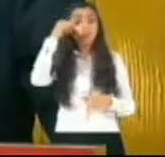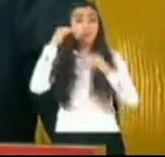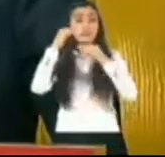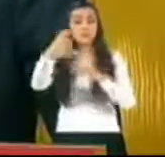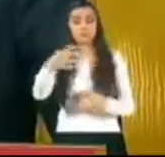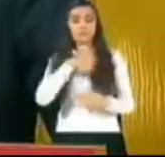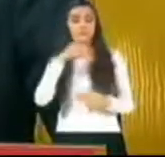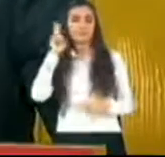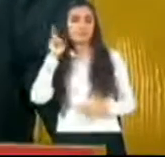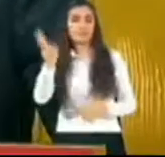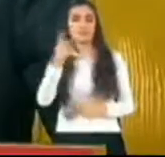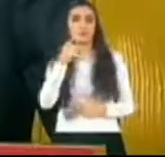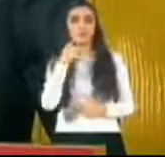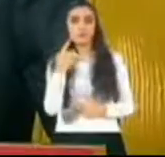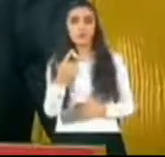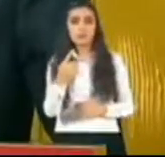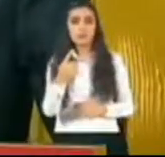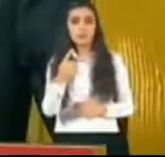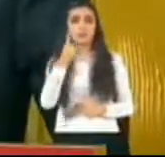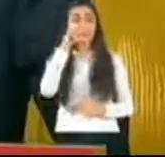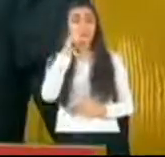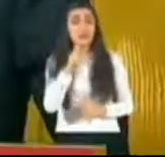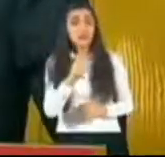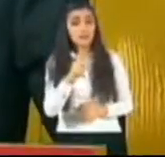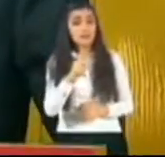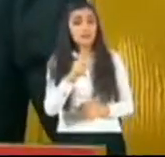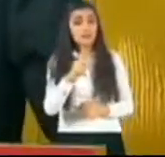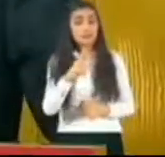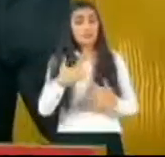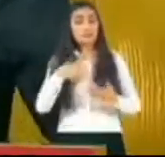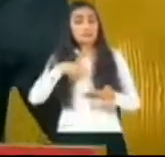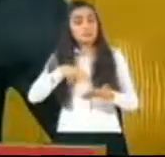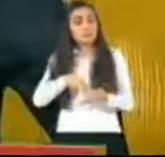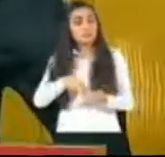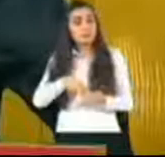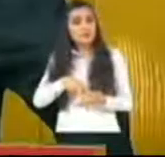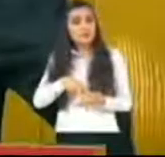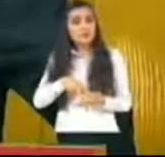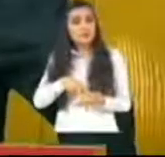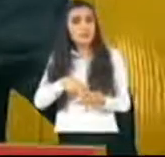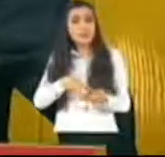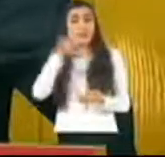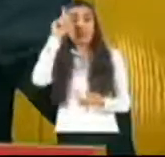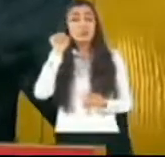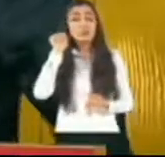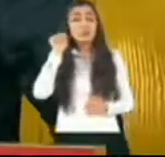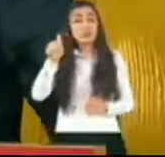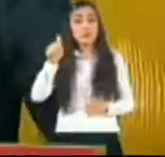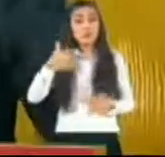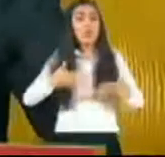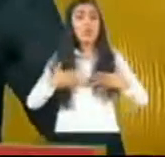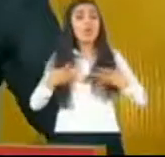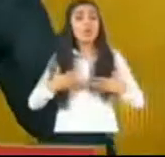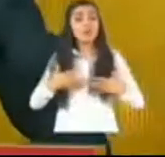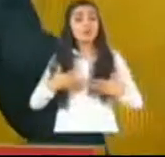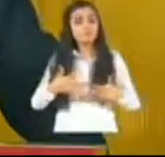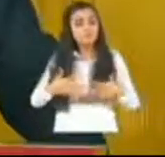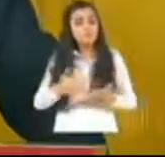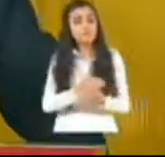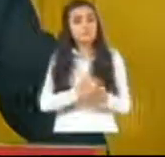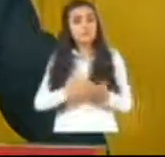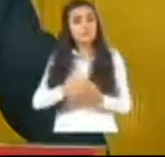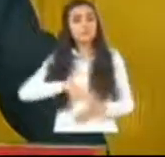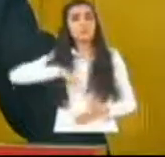ta kendisidir. İlkeliyiz, iradeliyiz, ilk günkü gibi heyecanlı ve azim